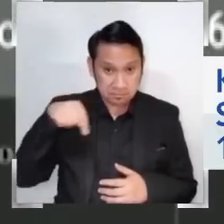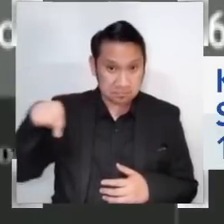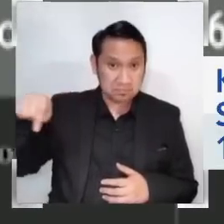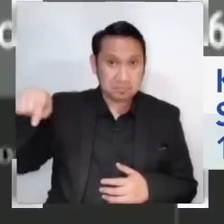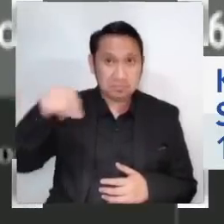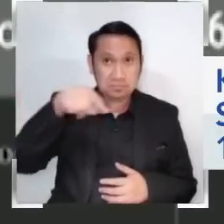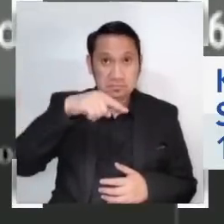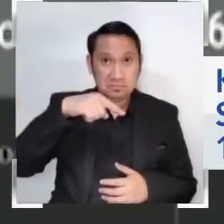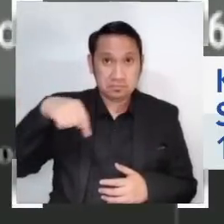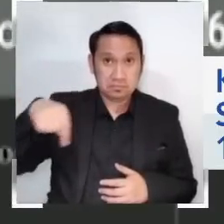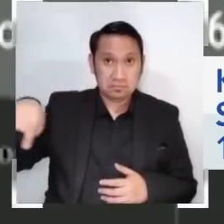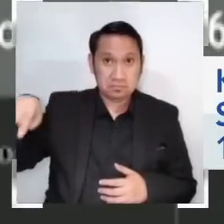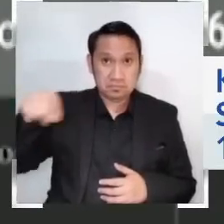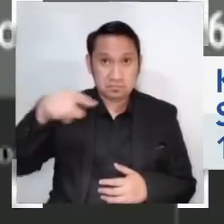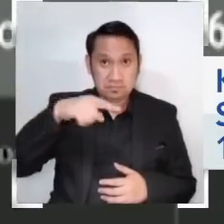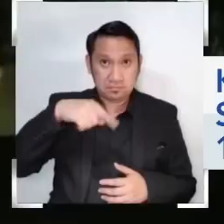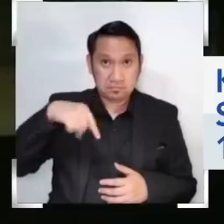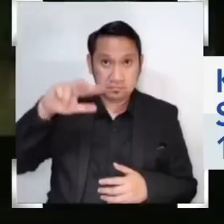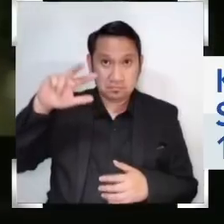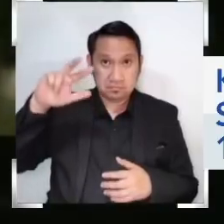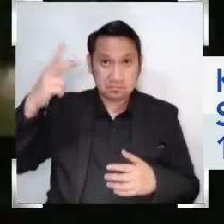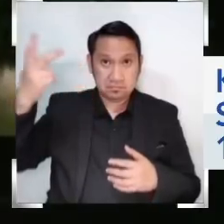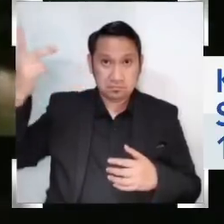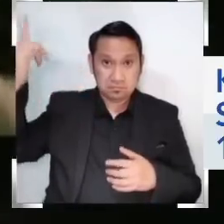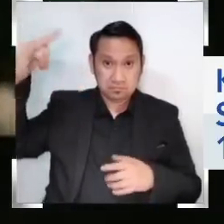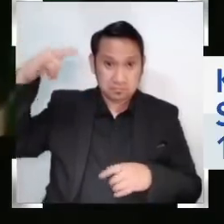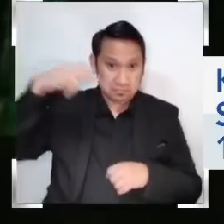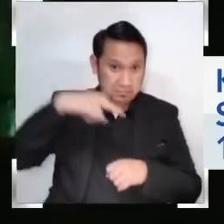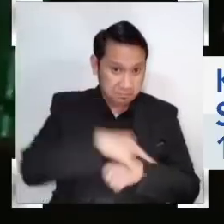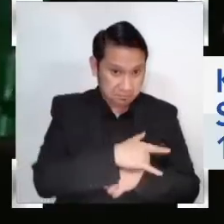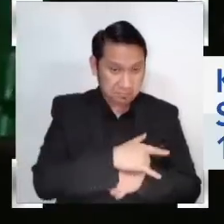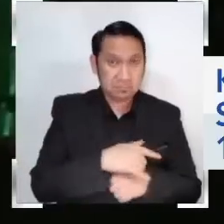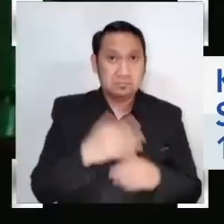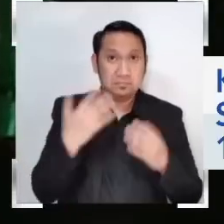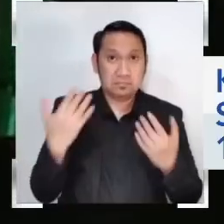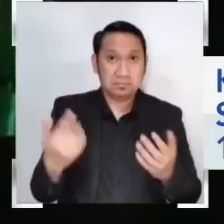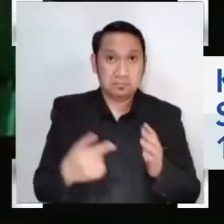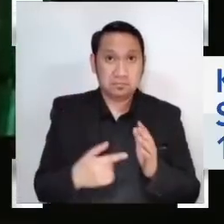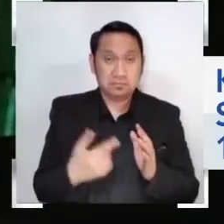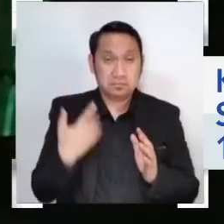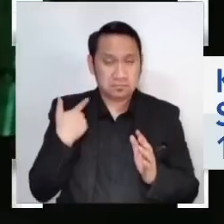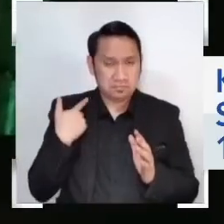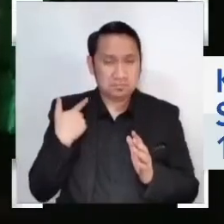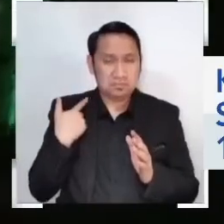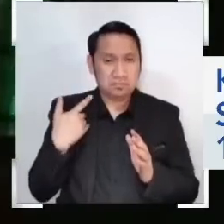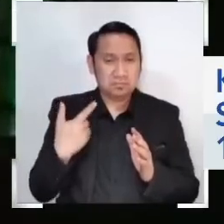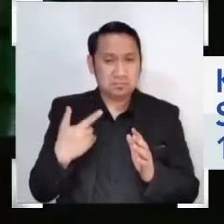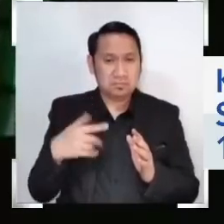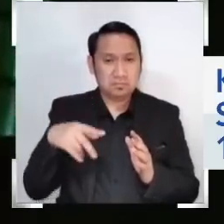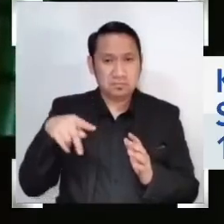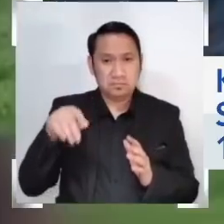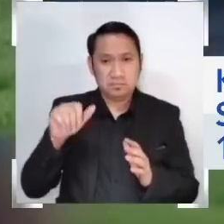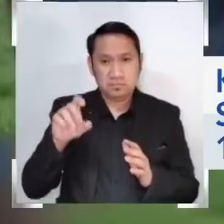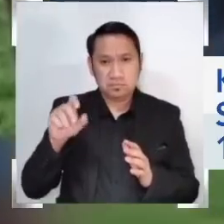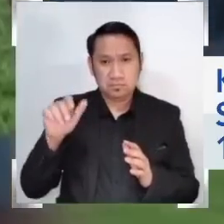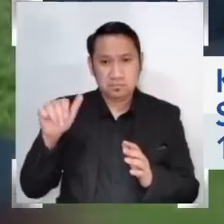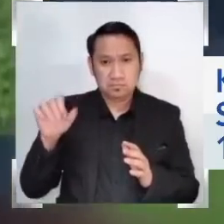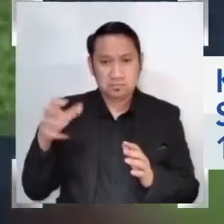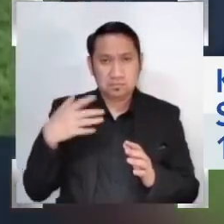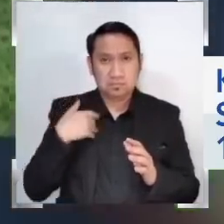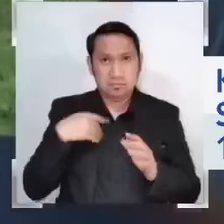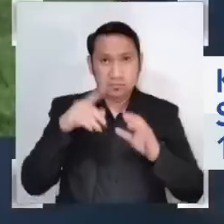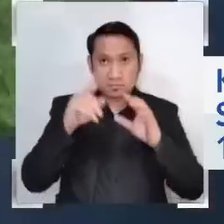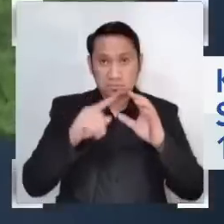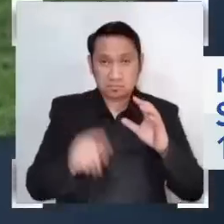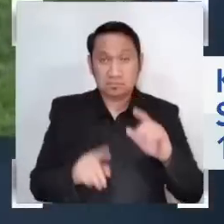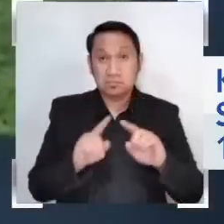sumadsad sa ikatlong tangka ng paglapag. May inilabas na thunderstorm advisory ang pag-asa sa Cebu kagabi. Pero sabi